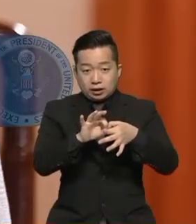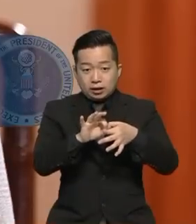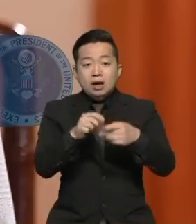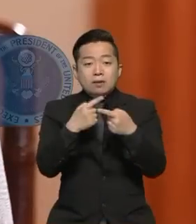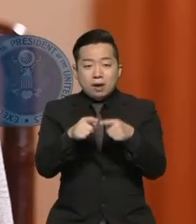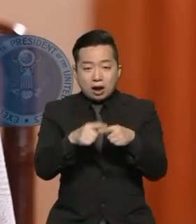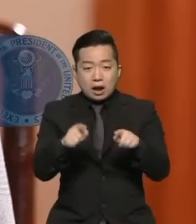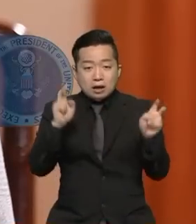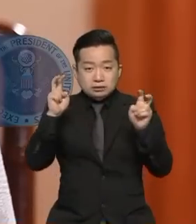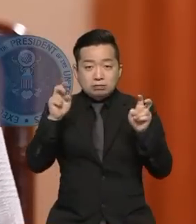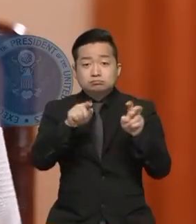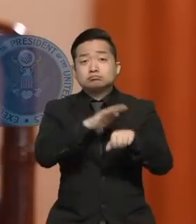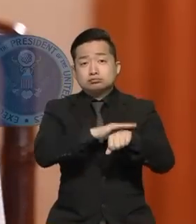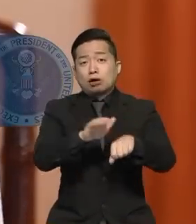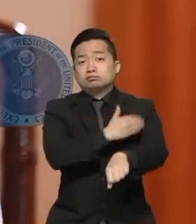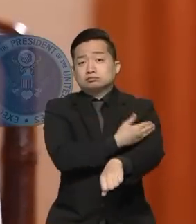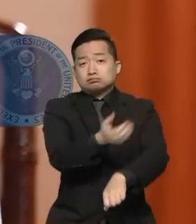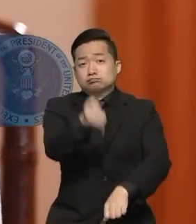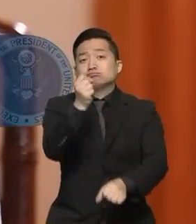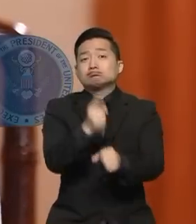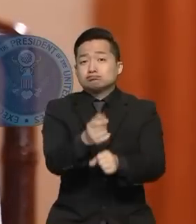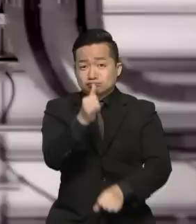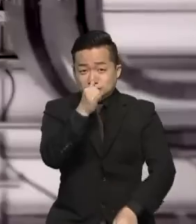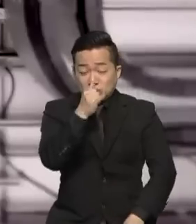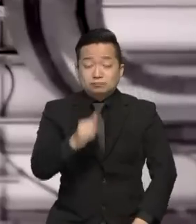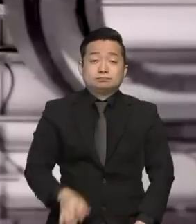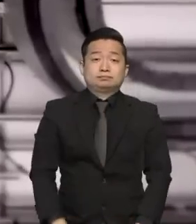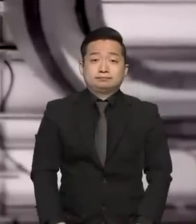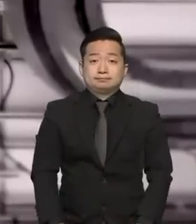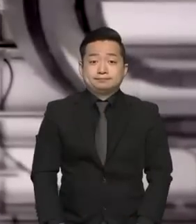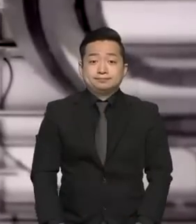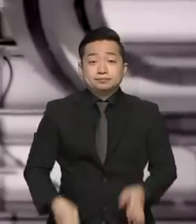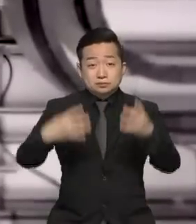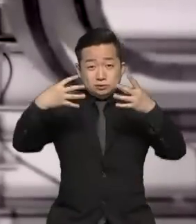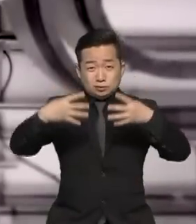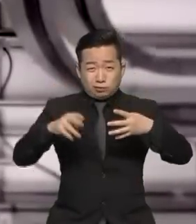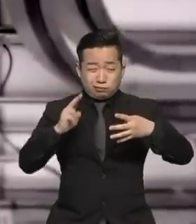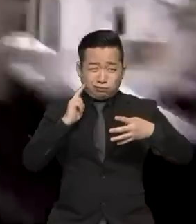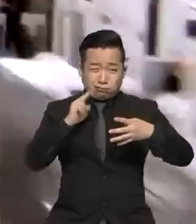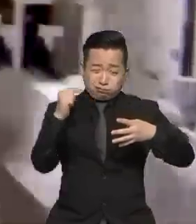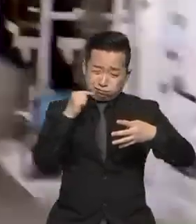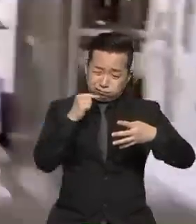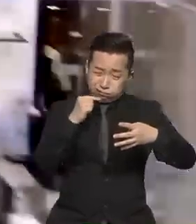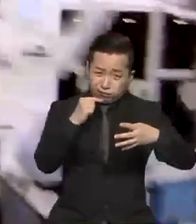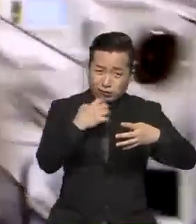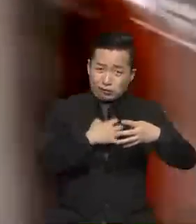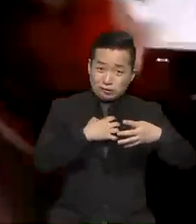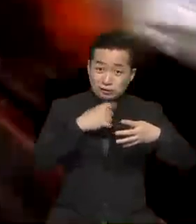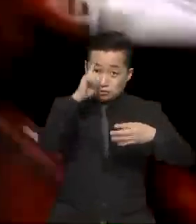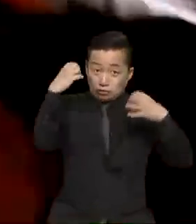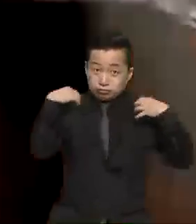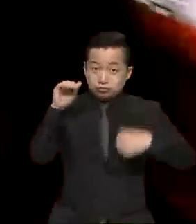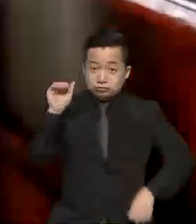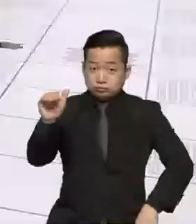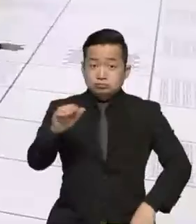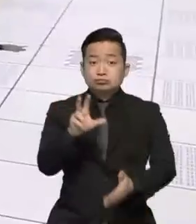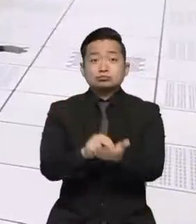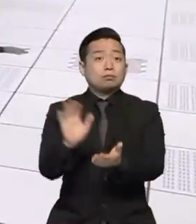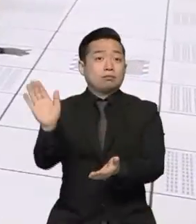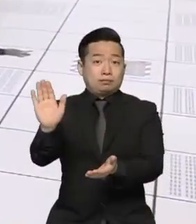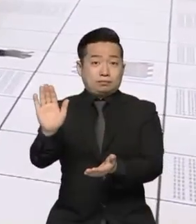is assessing what is in their best interest. 조건이 지나치다는 우려에 대해 정부가 개입할 문제가